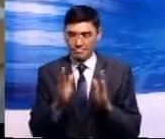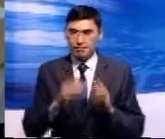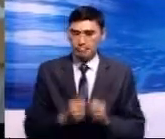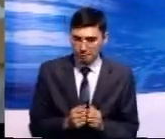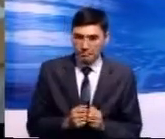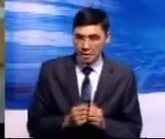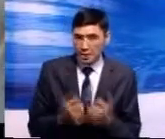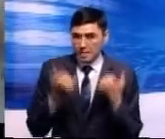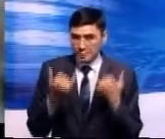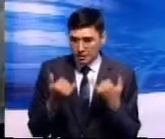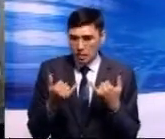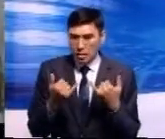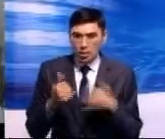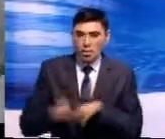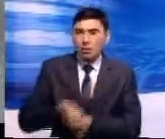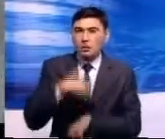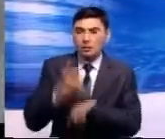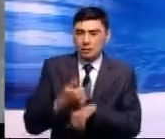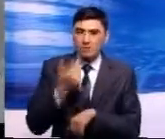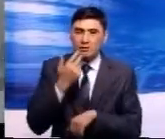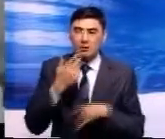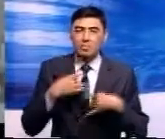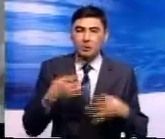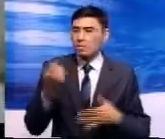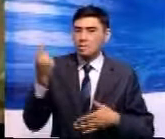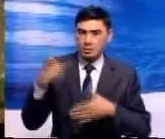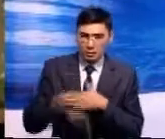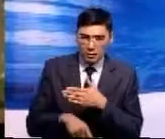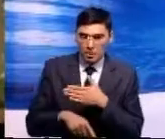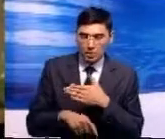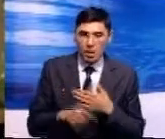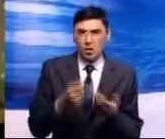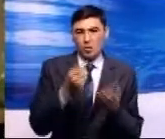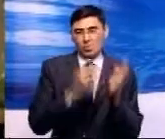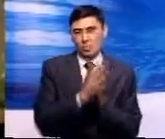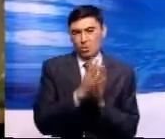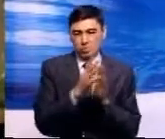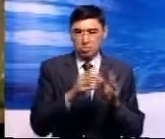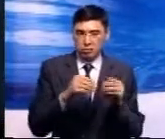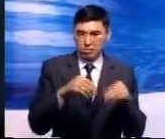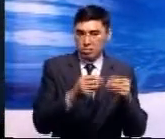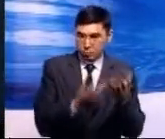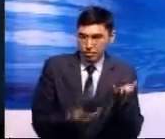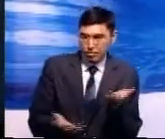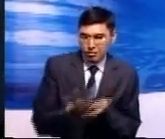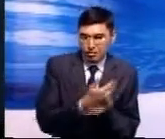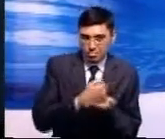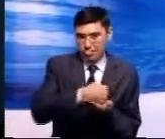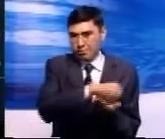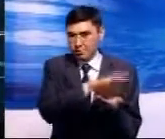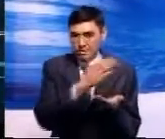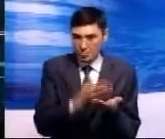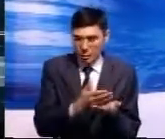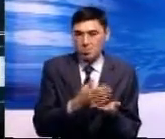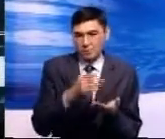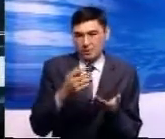то в последние годы главным поводом для всеобщего праздника является окончание работ по сбору урожая. Праздник этот зародился в